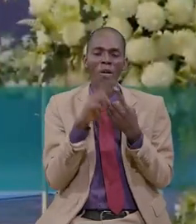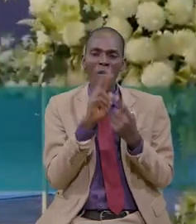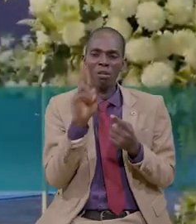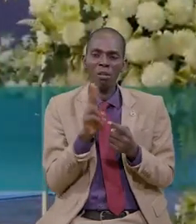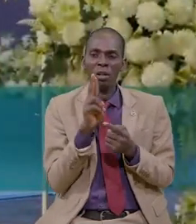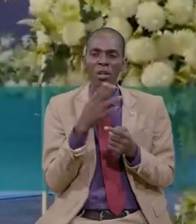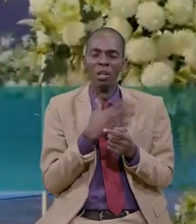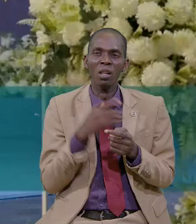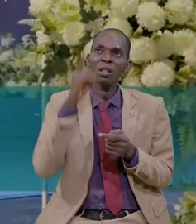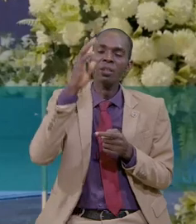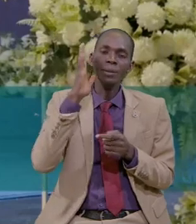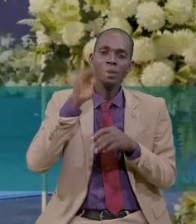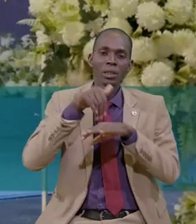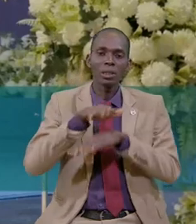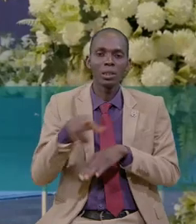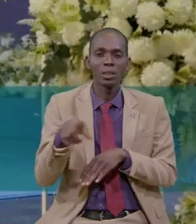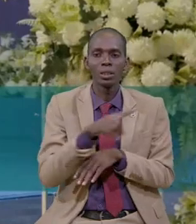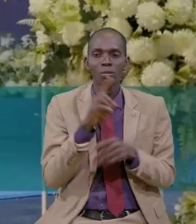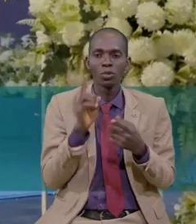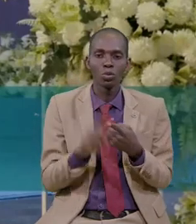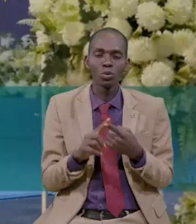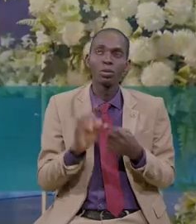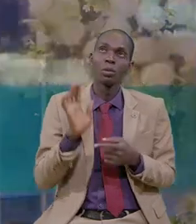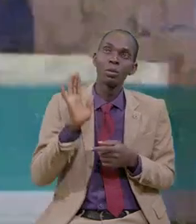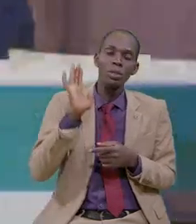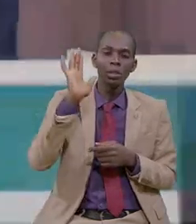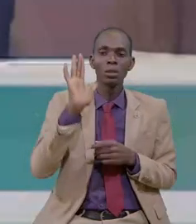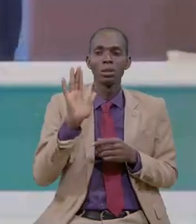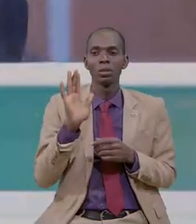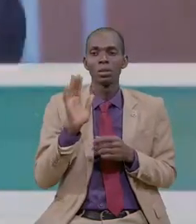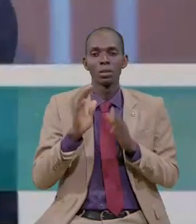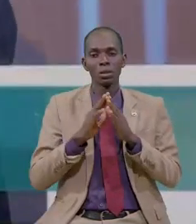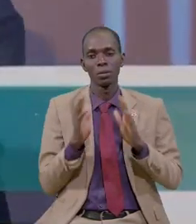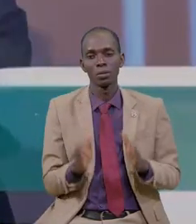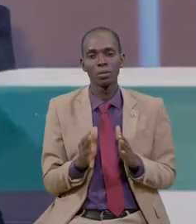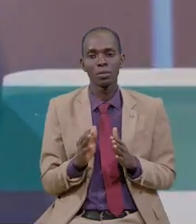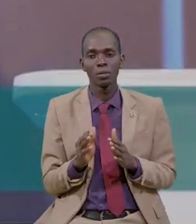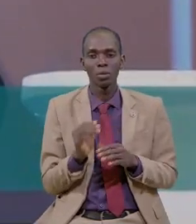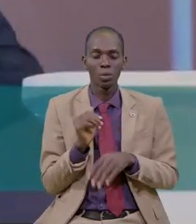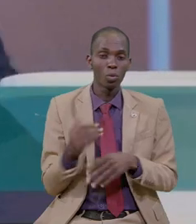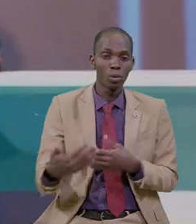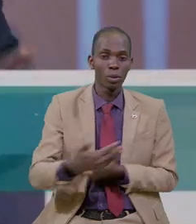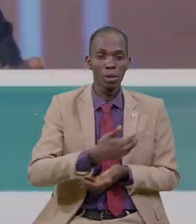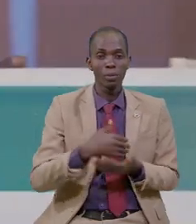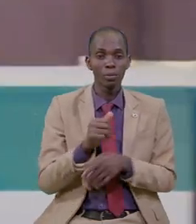faire la moisson, qu'il les envoie dans sa moisson. Luc 10,